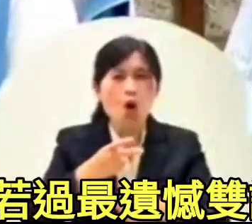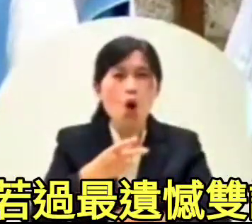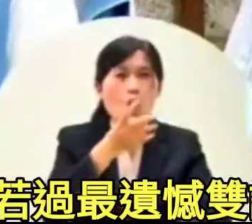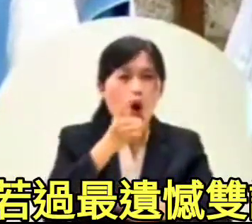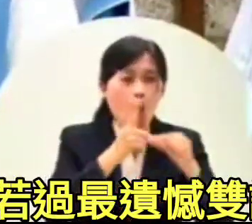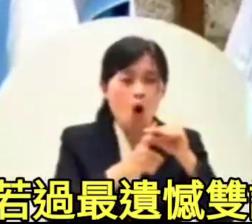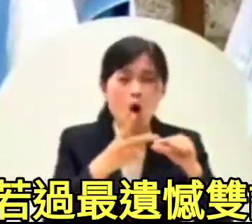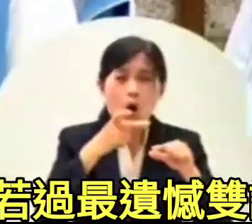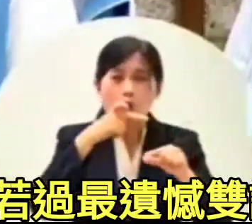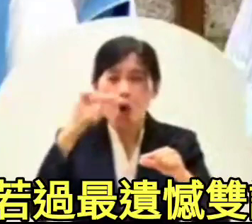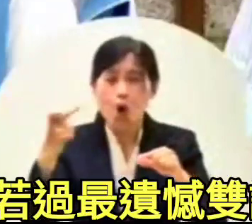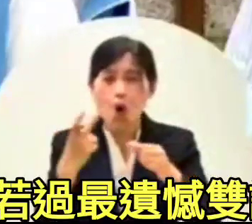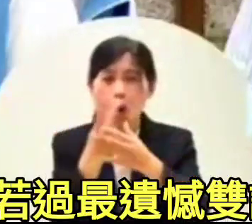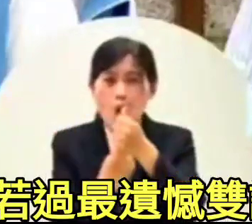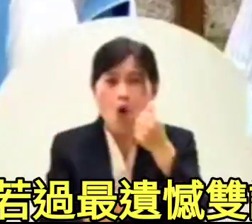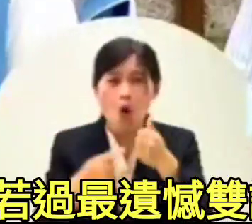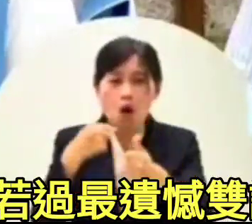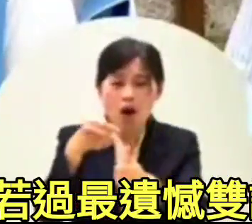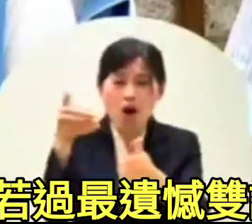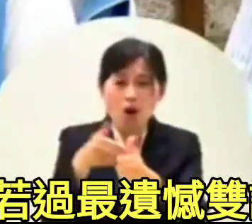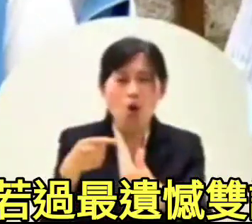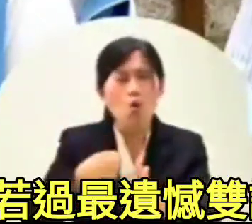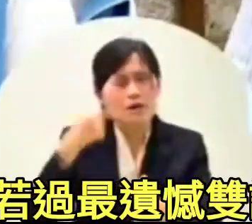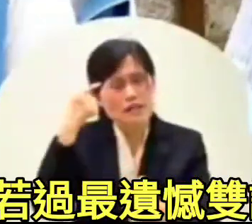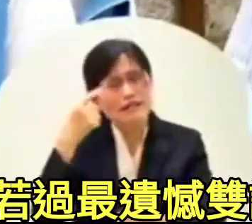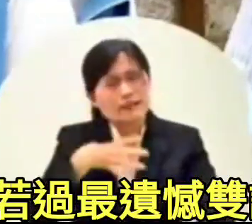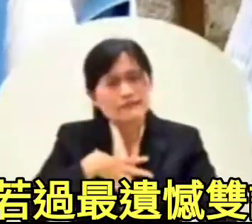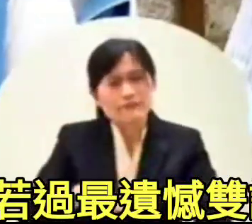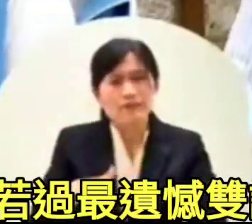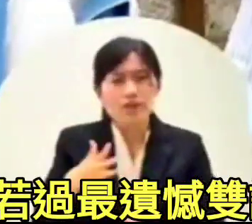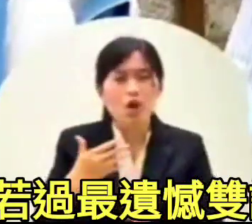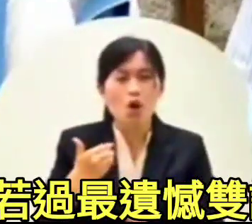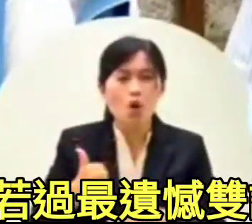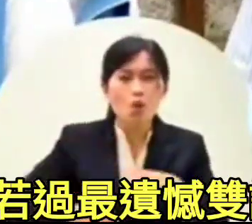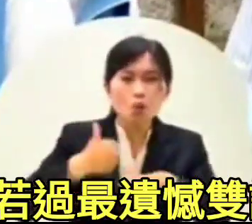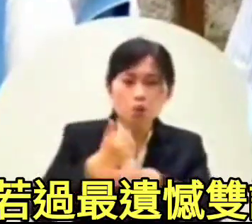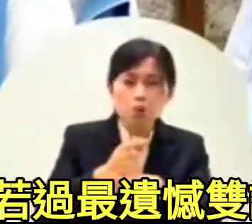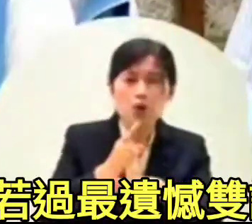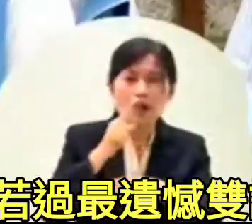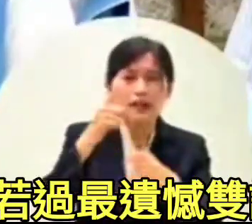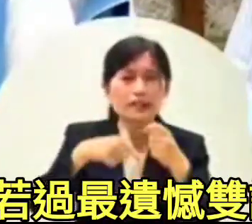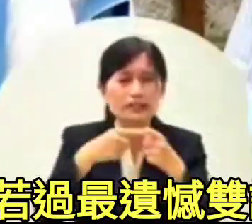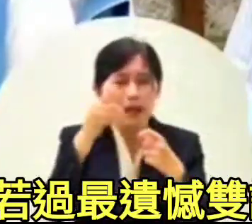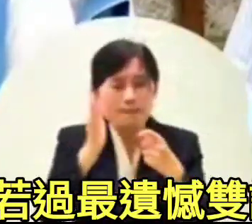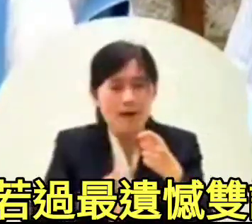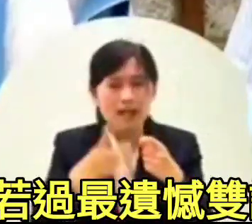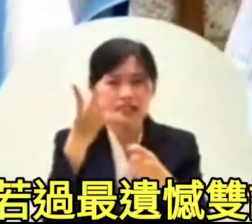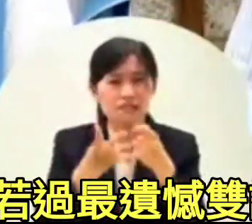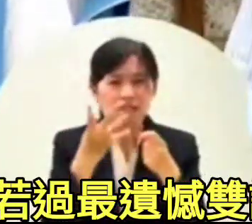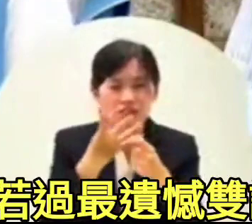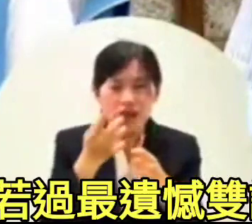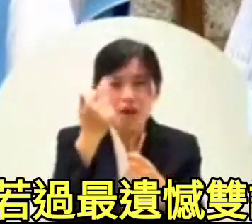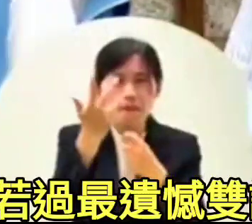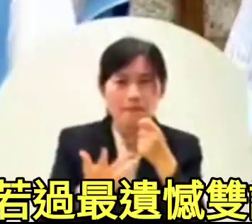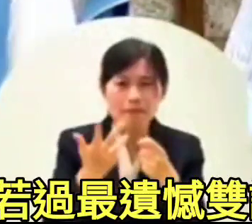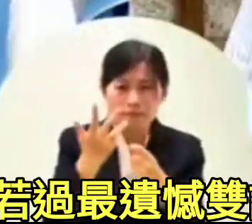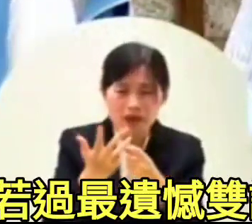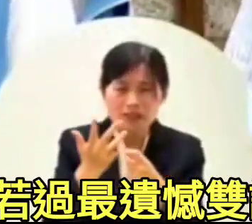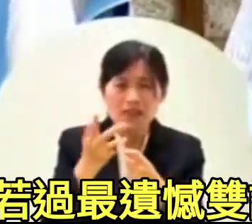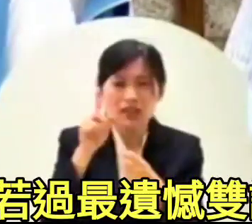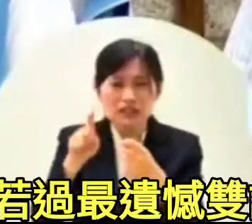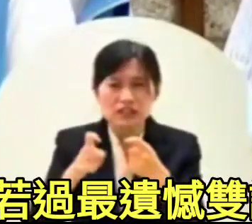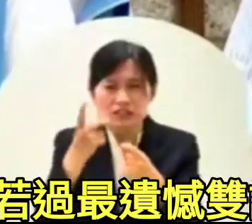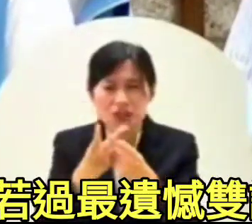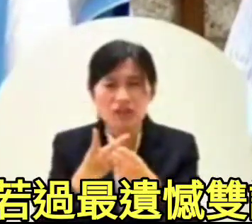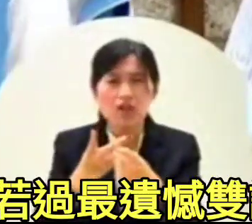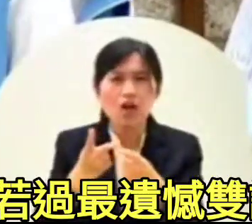憾。但是不管当市长是一年半、四年、八年、十二年，都要下台。重